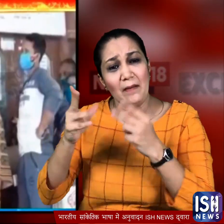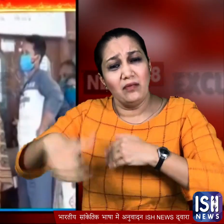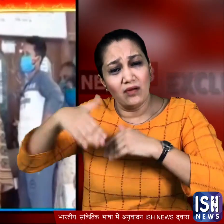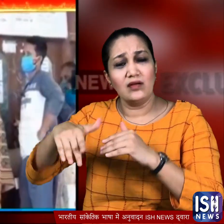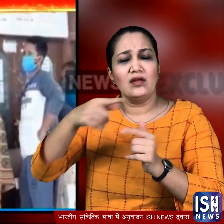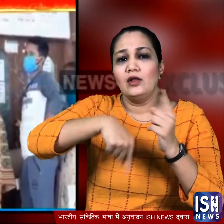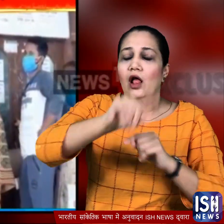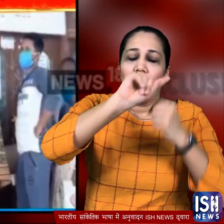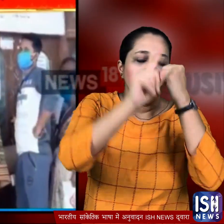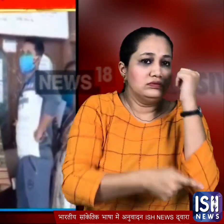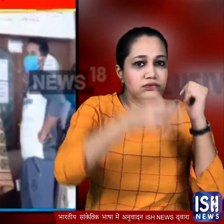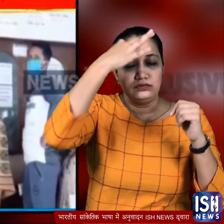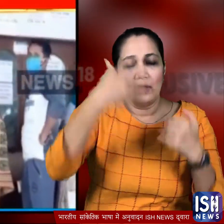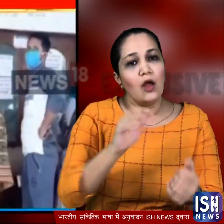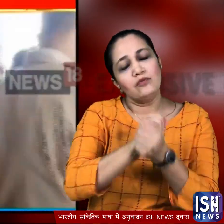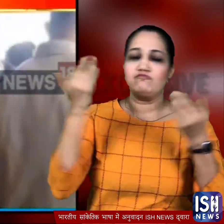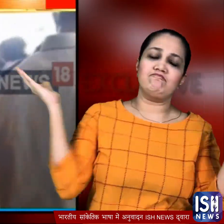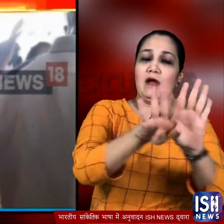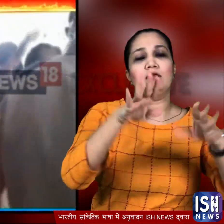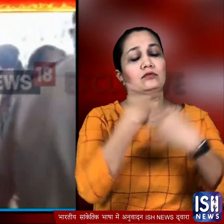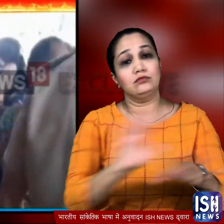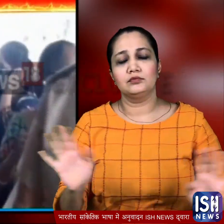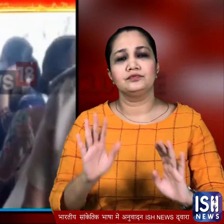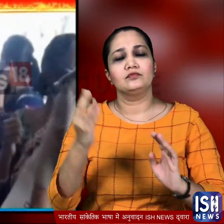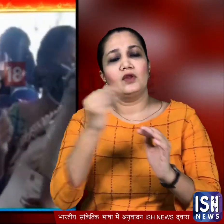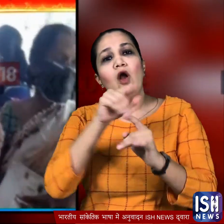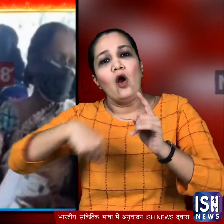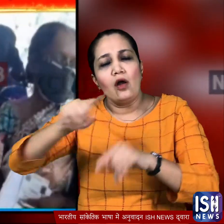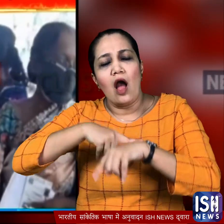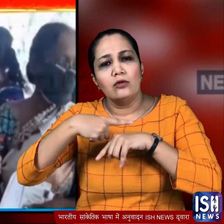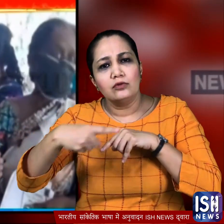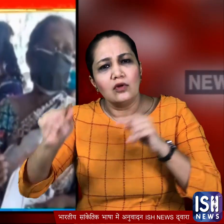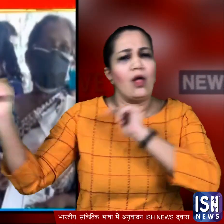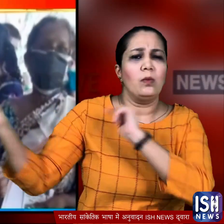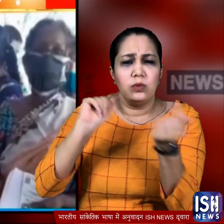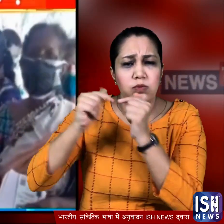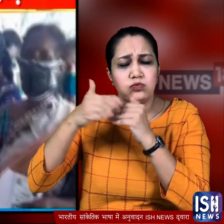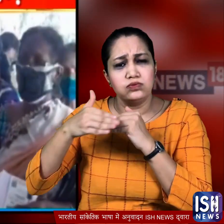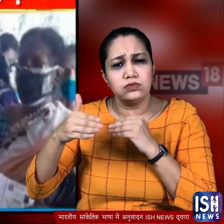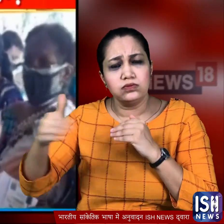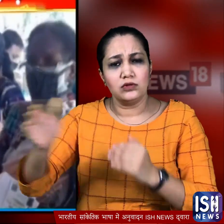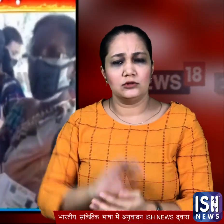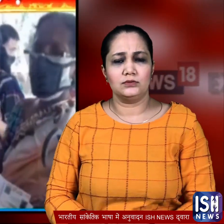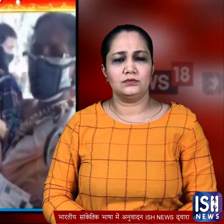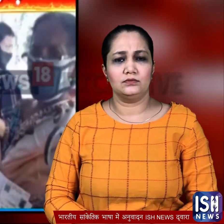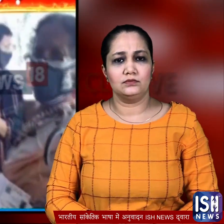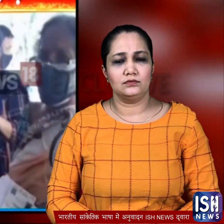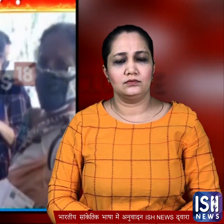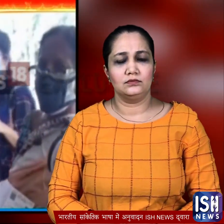हार मानकर पुलिस वालों ने दरवाजा ही बंद कर दिया, जिसके बाद वहां बहुत देर तक शोरगुल होता रहा।